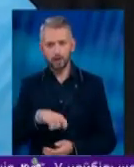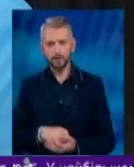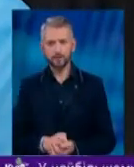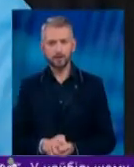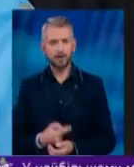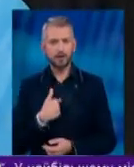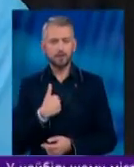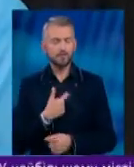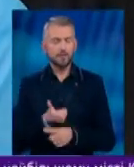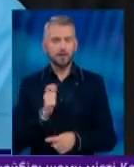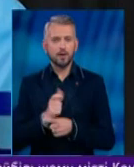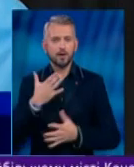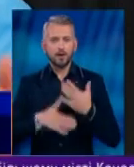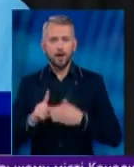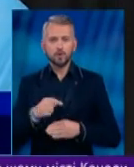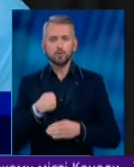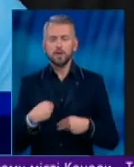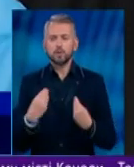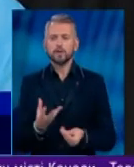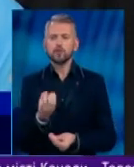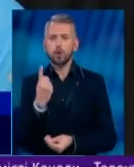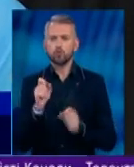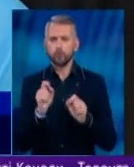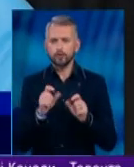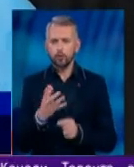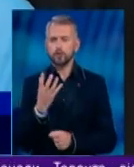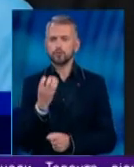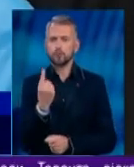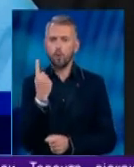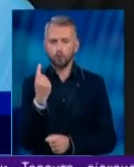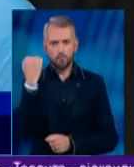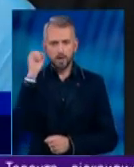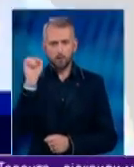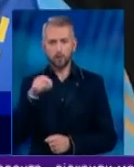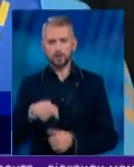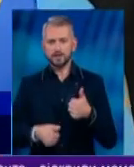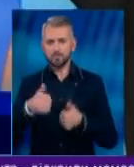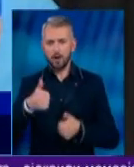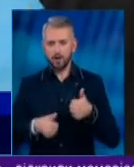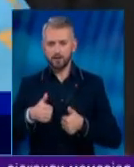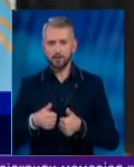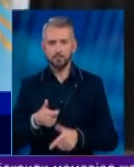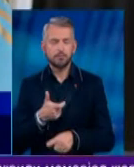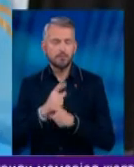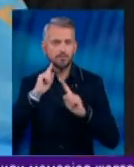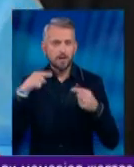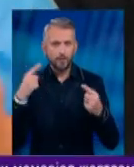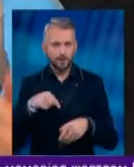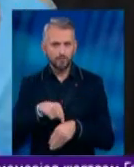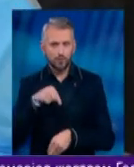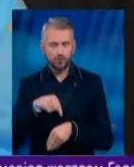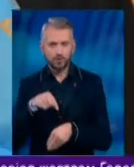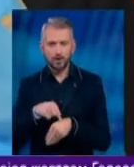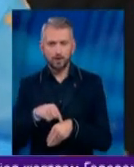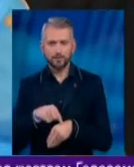неймовірно радий те, що ми принесли ще одне золото, одну перемогу на цих змагання. Неймовірні почуття